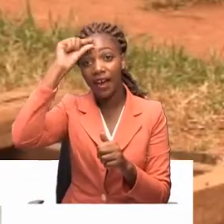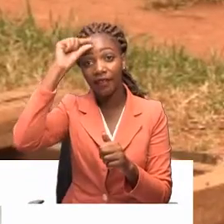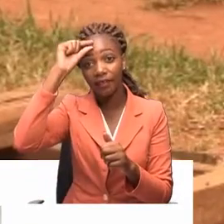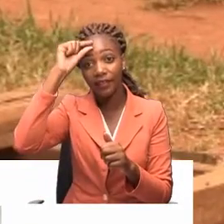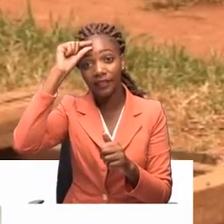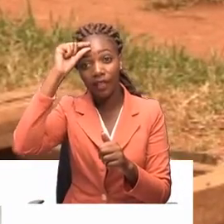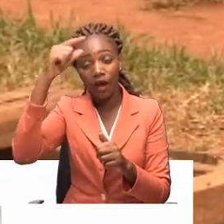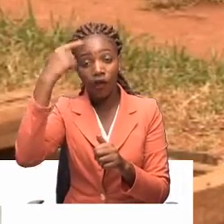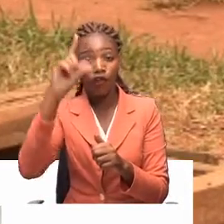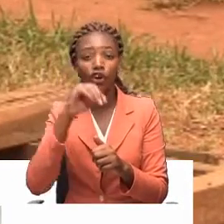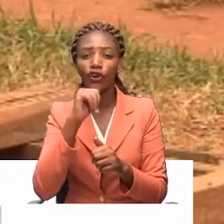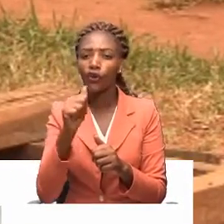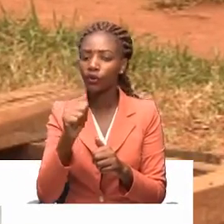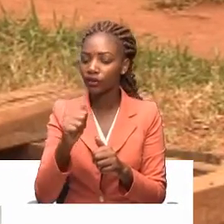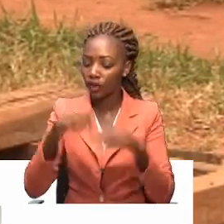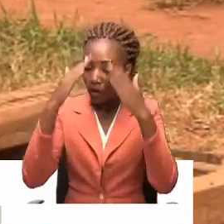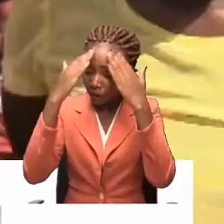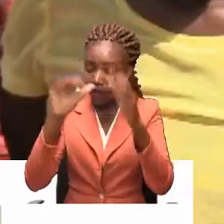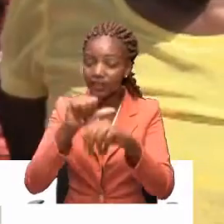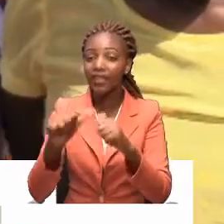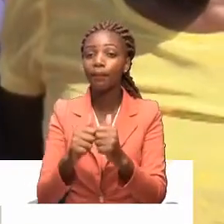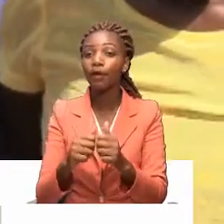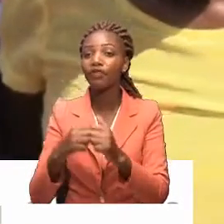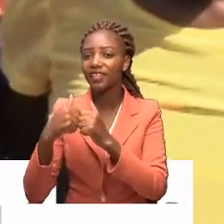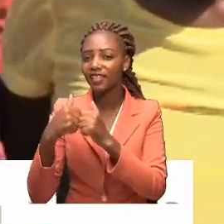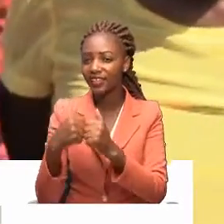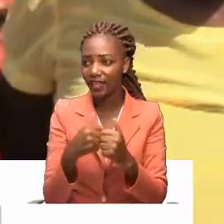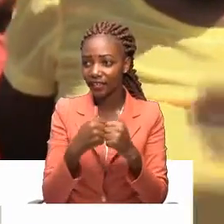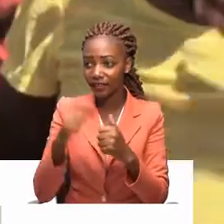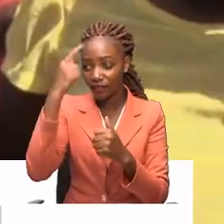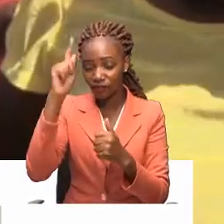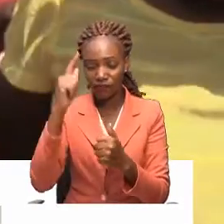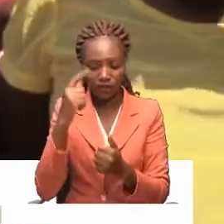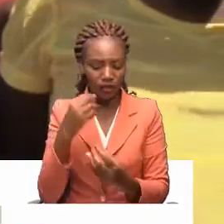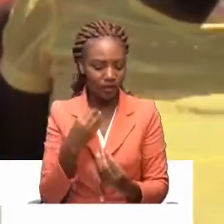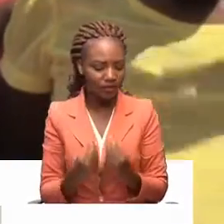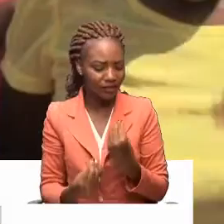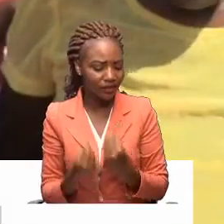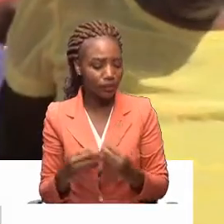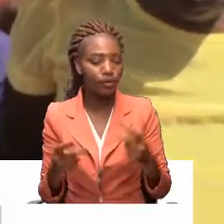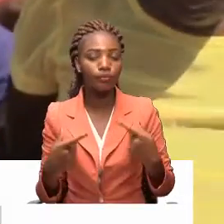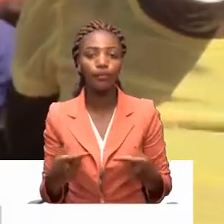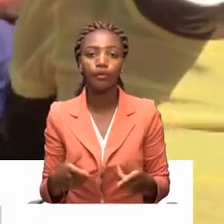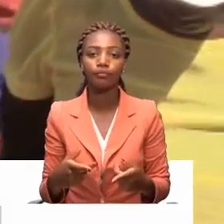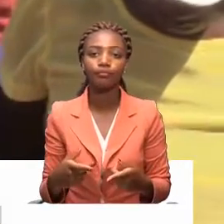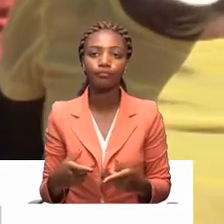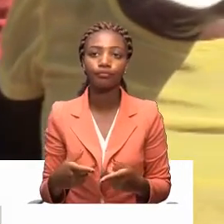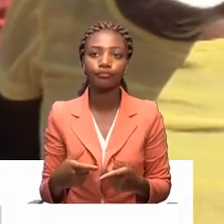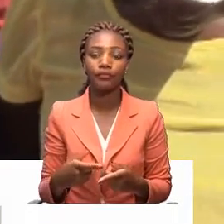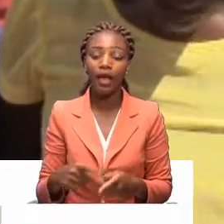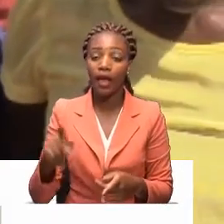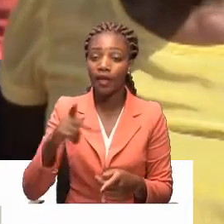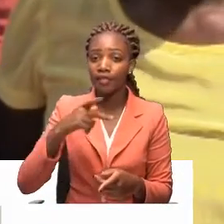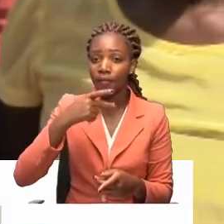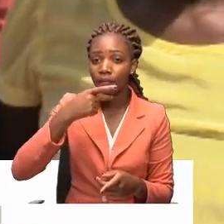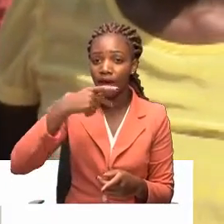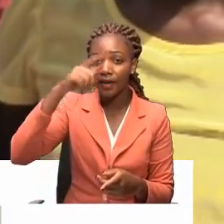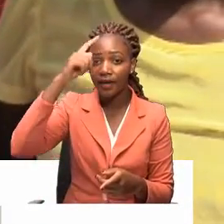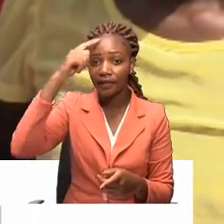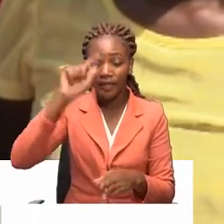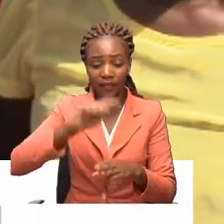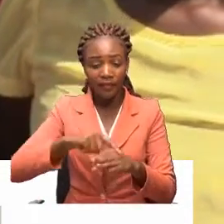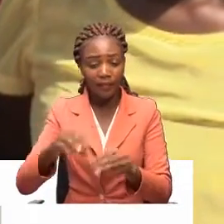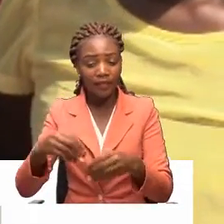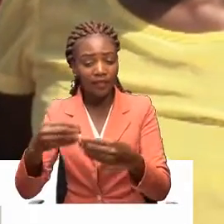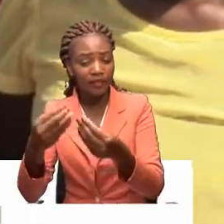zinazowakumba watu wanaoishi na ulemavu. Wengi wao tunawatoa hospitalini. Wazazi wanapowapeleka watoto